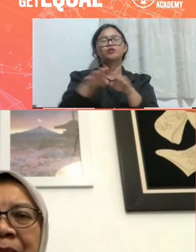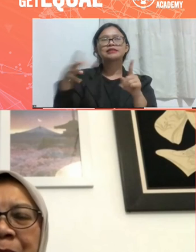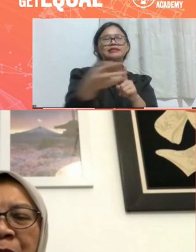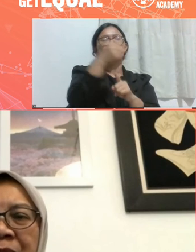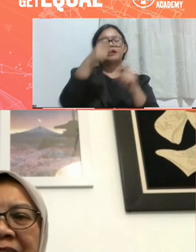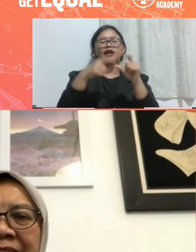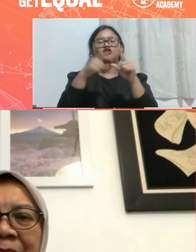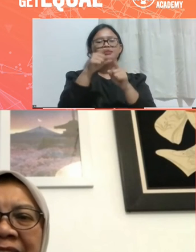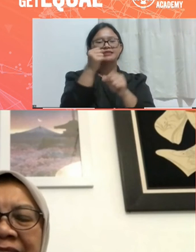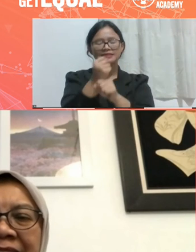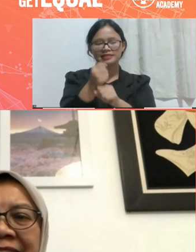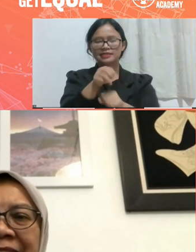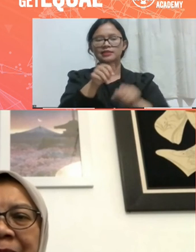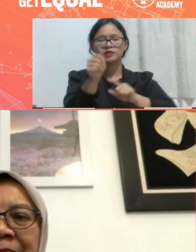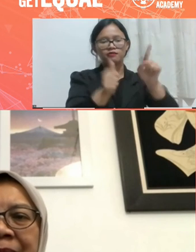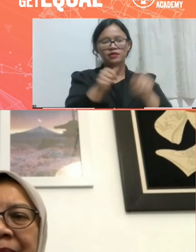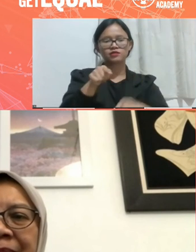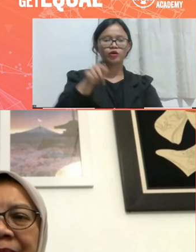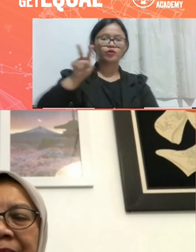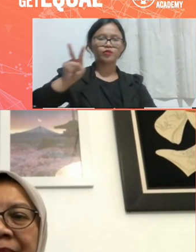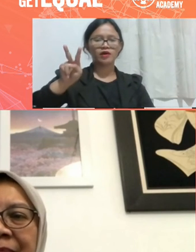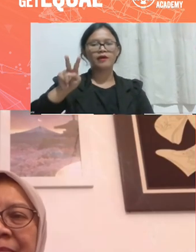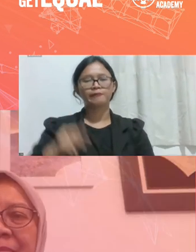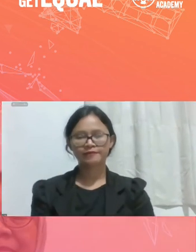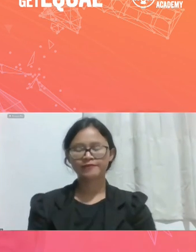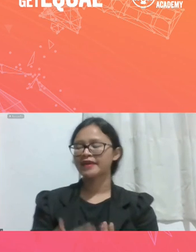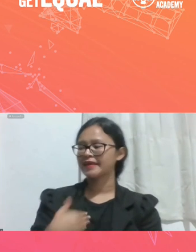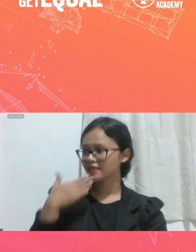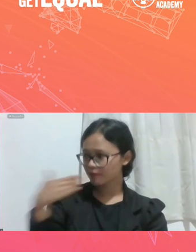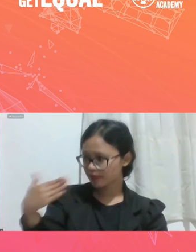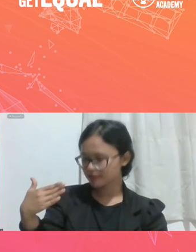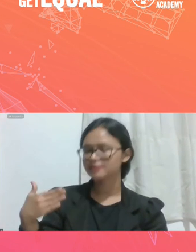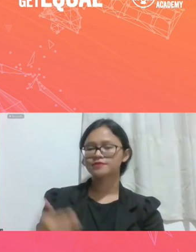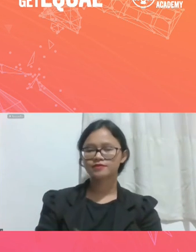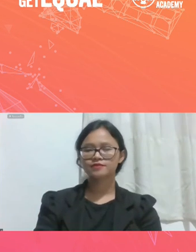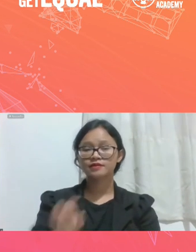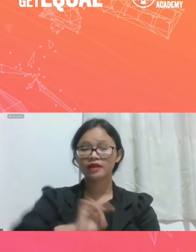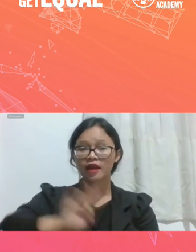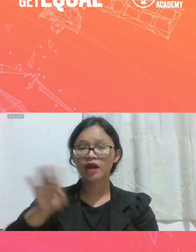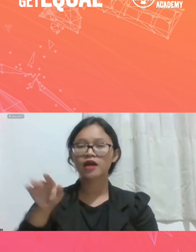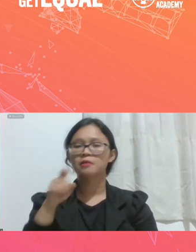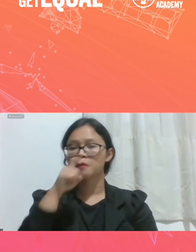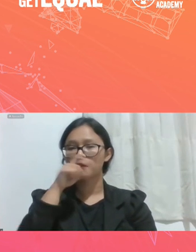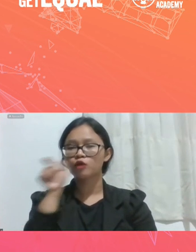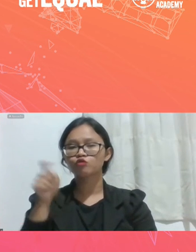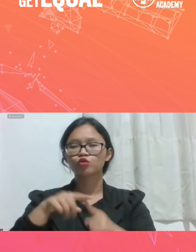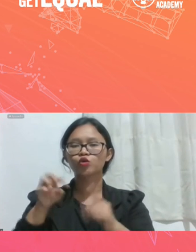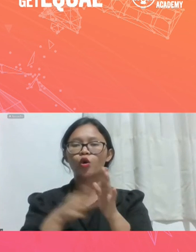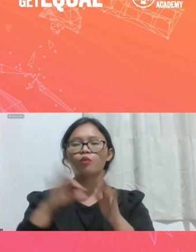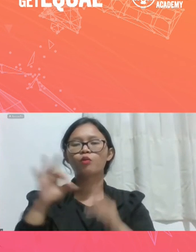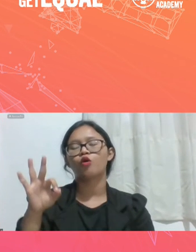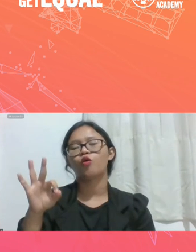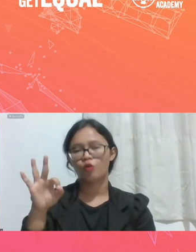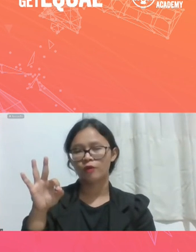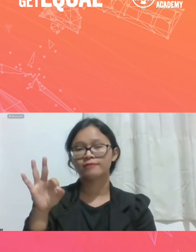SDGs 16.2. Terima kasih. Ya, terima kasih Bu Valentina. Saya akan ke Pak Utomo dulu sebelum ke Bu Mariam. Pak Utomo,